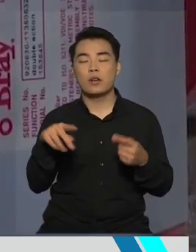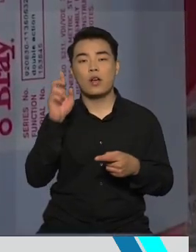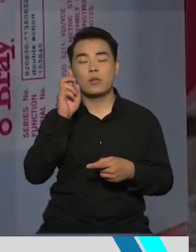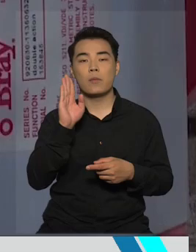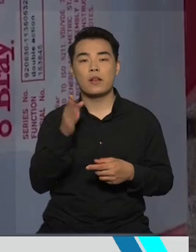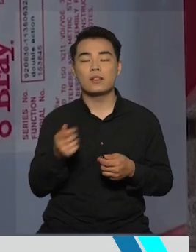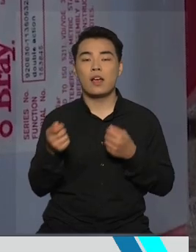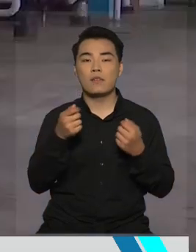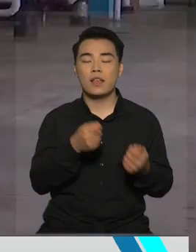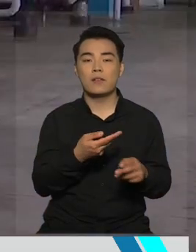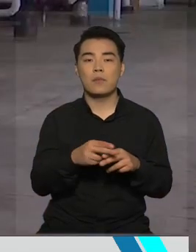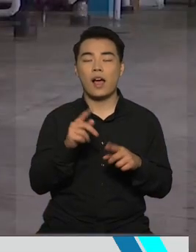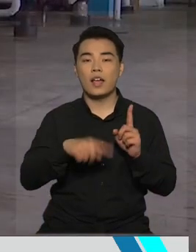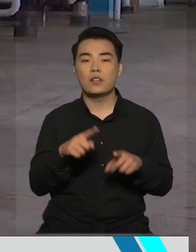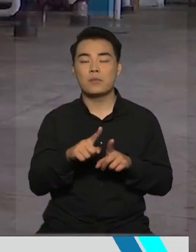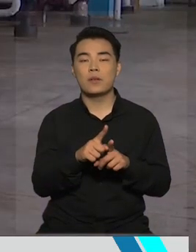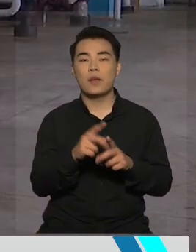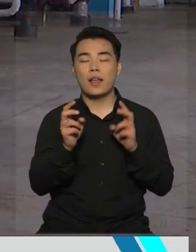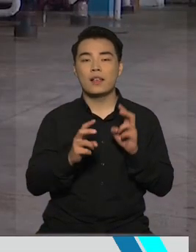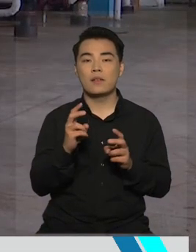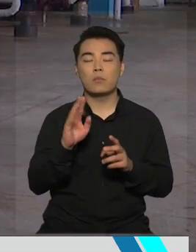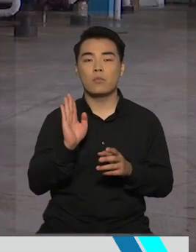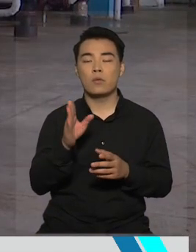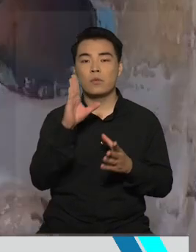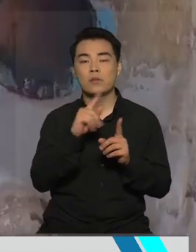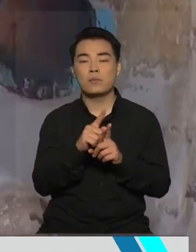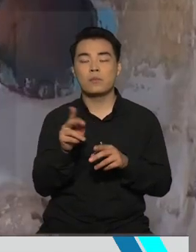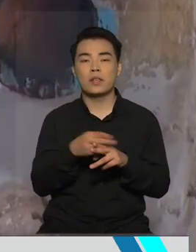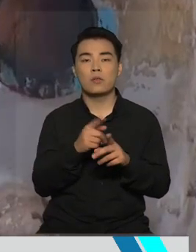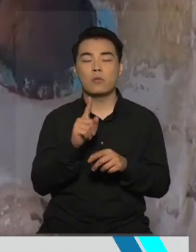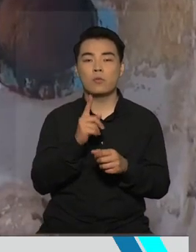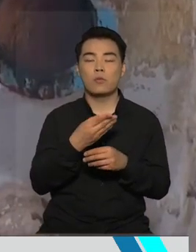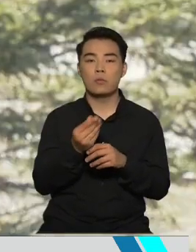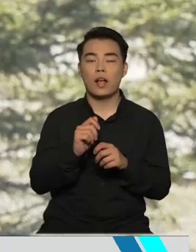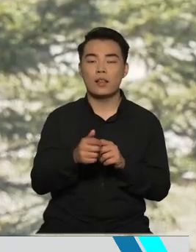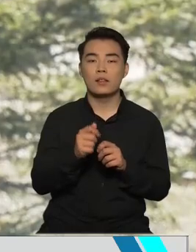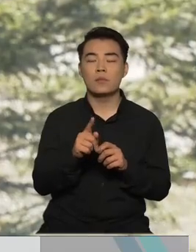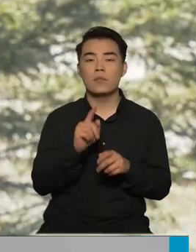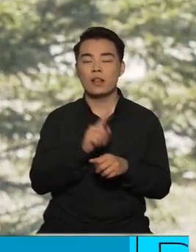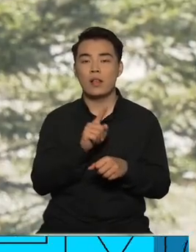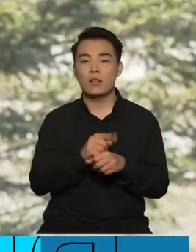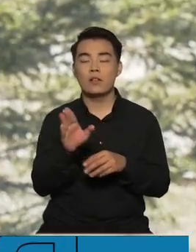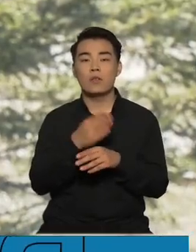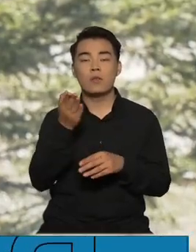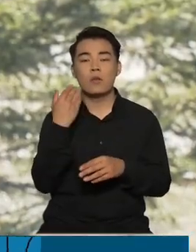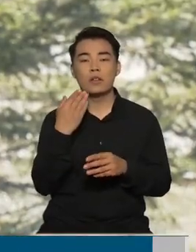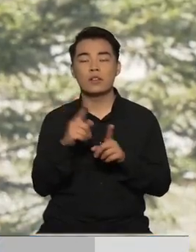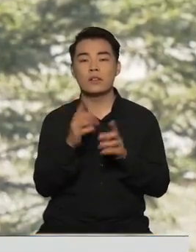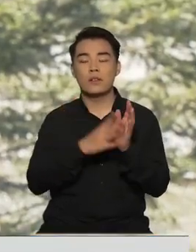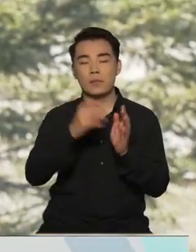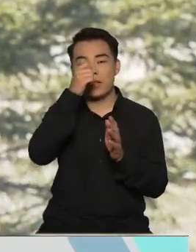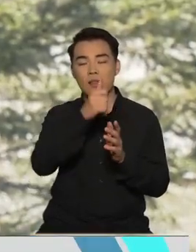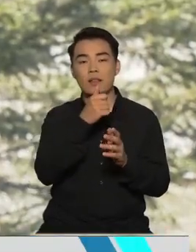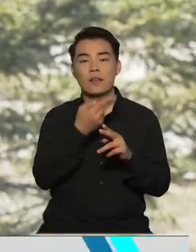слову, завозить его отечественные производители теперь смогут без уплаты пошлин. Утвержденная тарифная квота на 9 месяцев этого